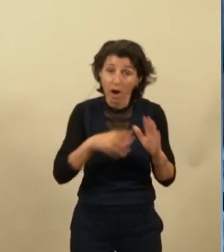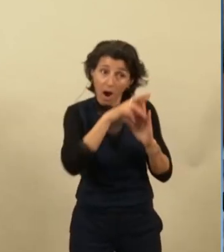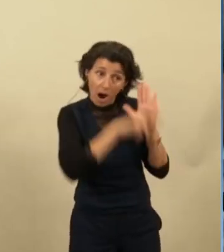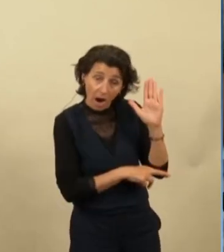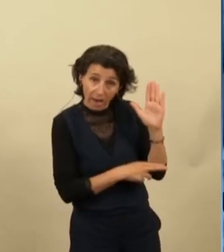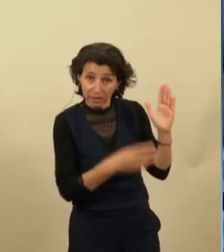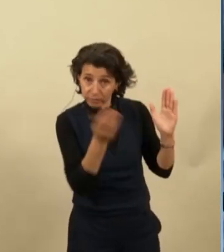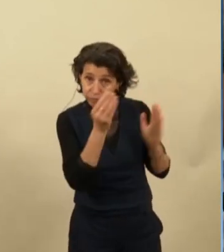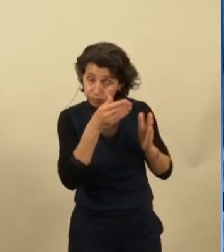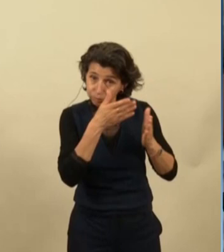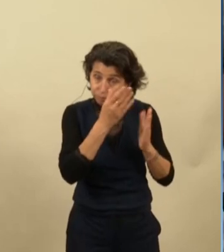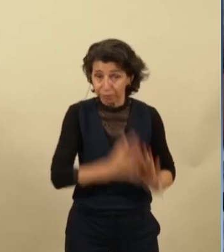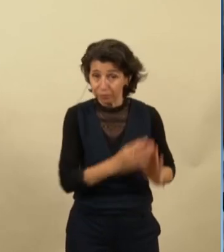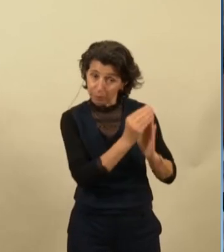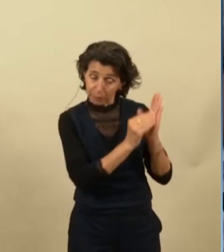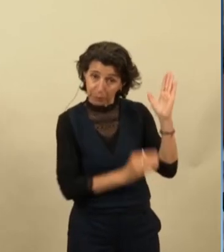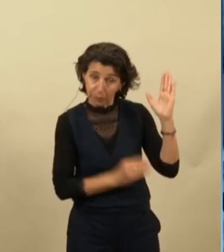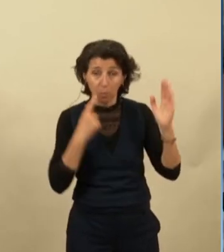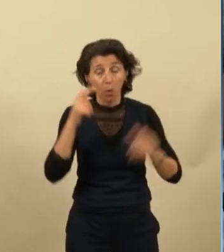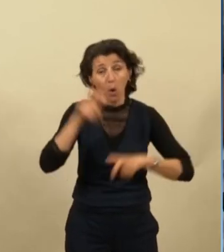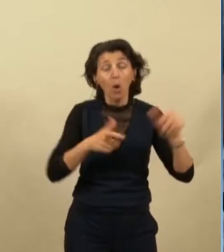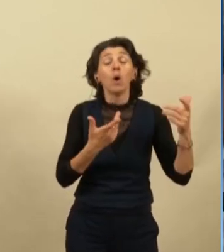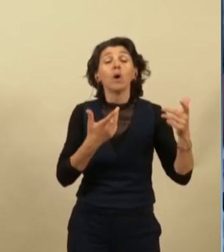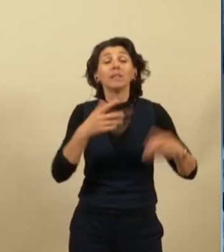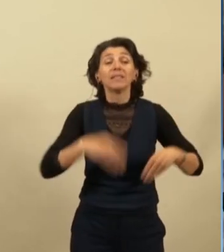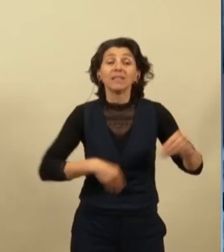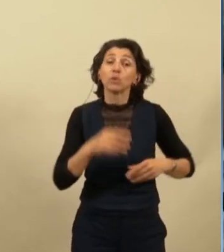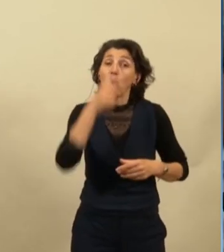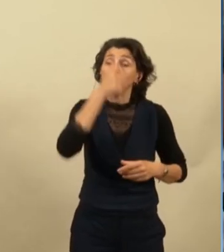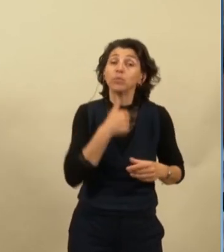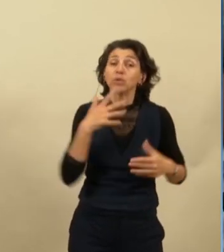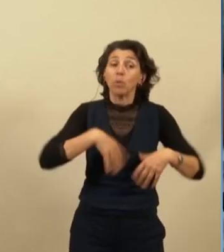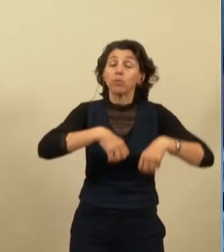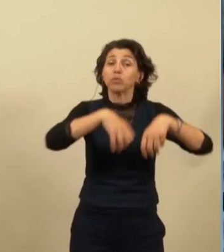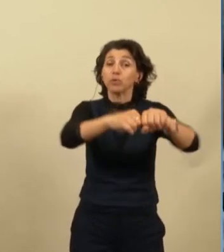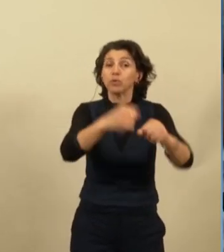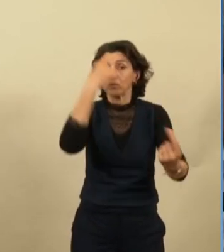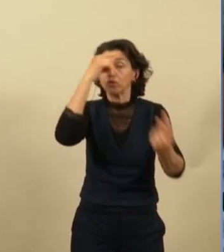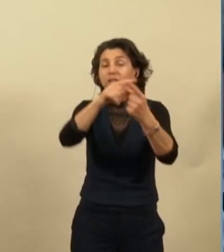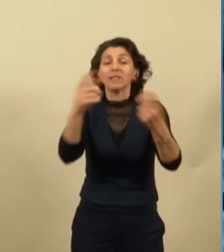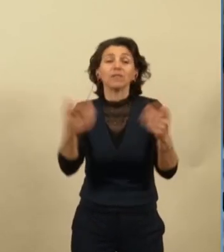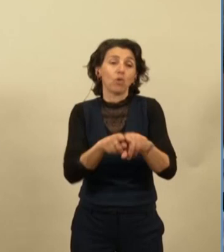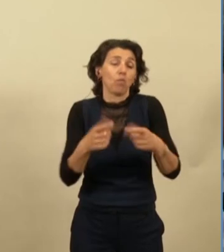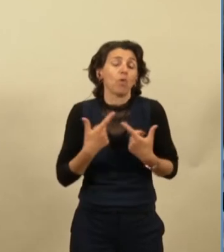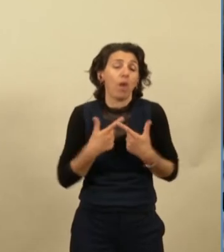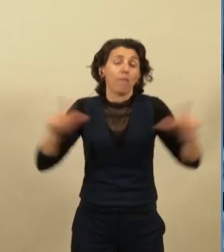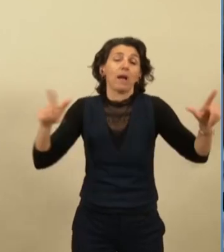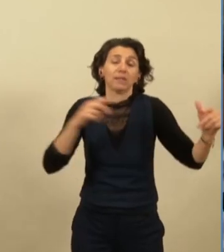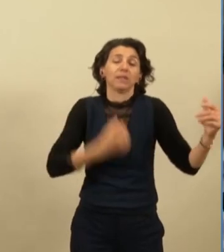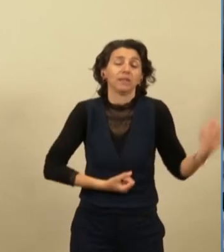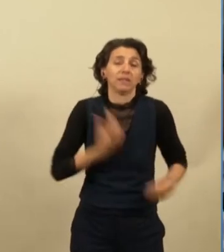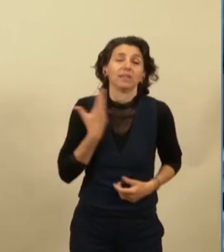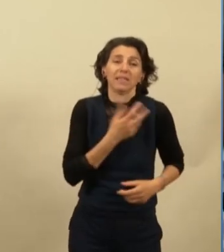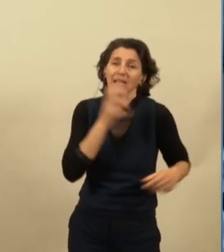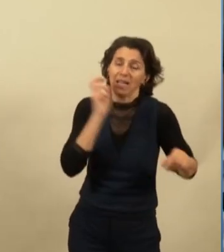recrutement des directeurs de musées par les collectivités afin de sauvegarder leur liberté artistique et de s'assurer que le choix